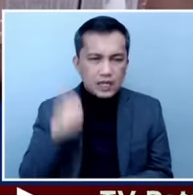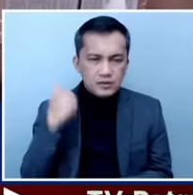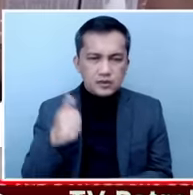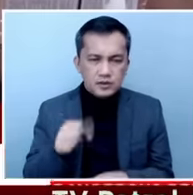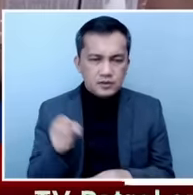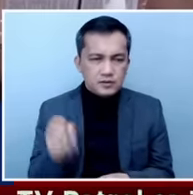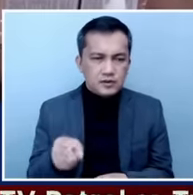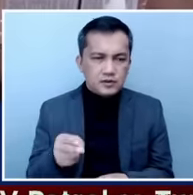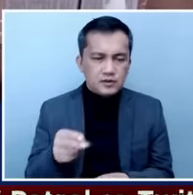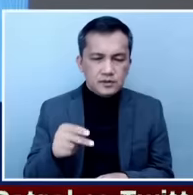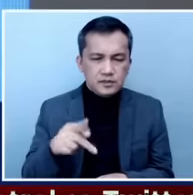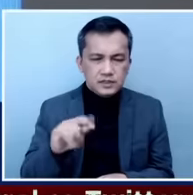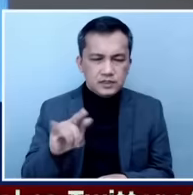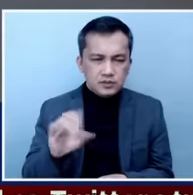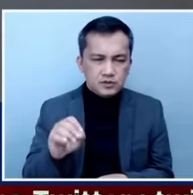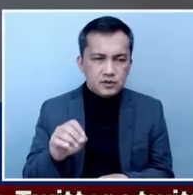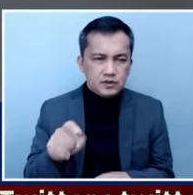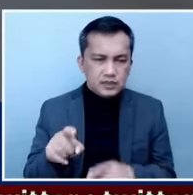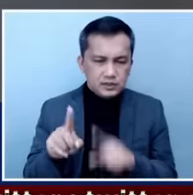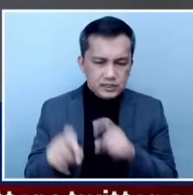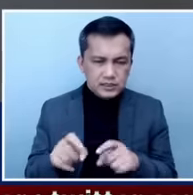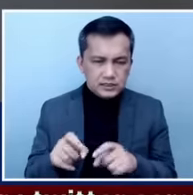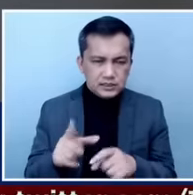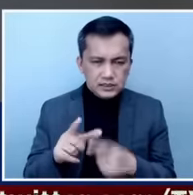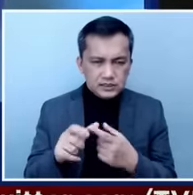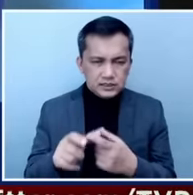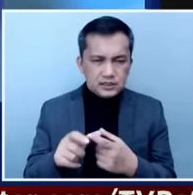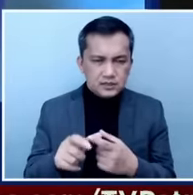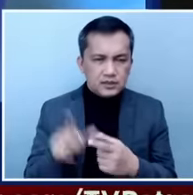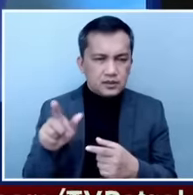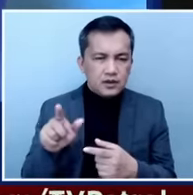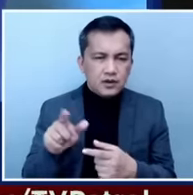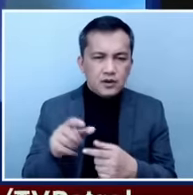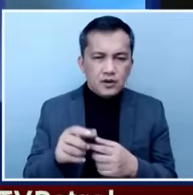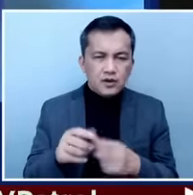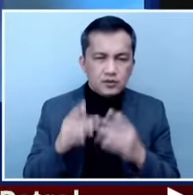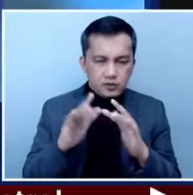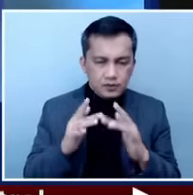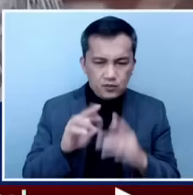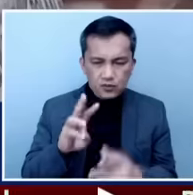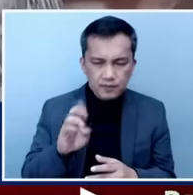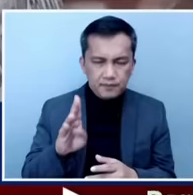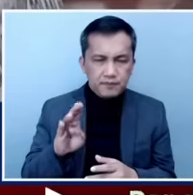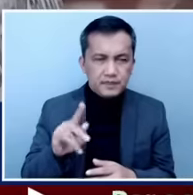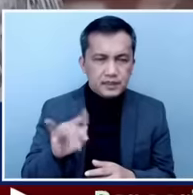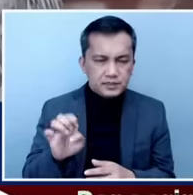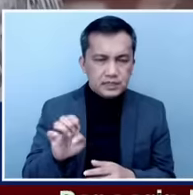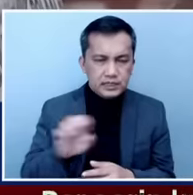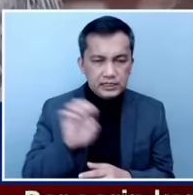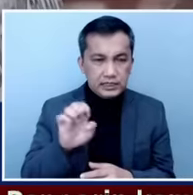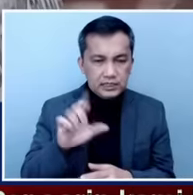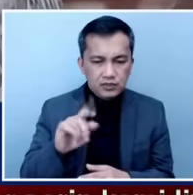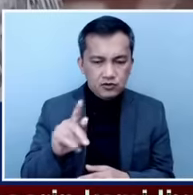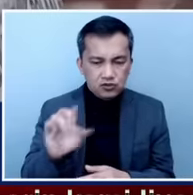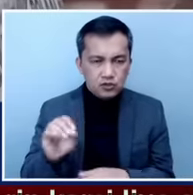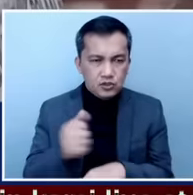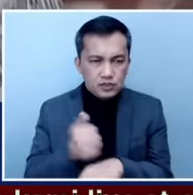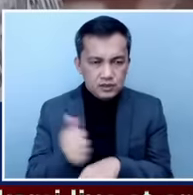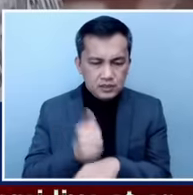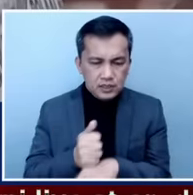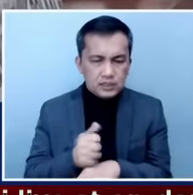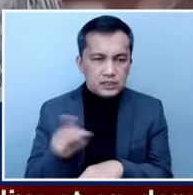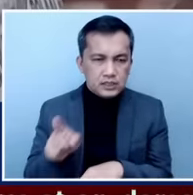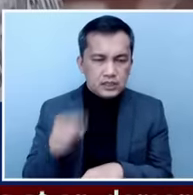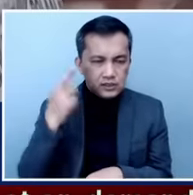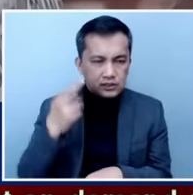ng PCSO ng test run ng web-based application betting platform para sa e-Lotto na sinisisi ng mga Lotto agents na